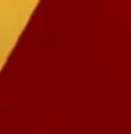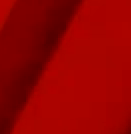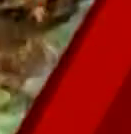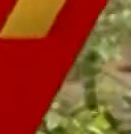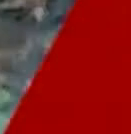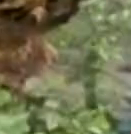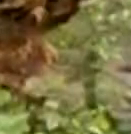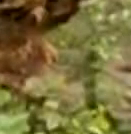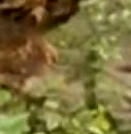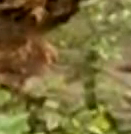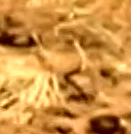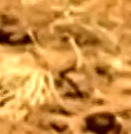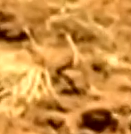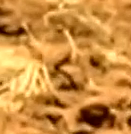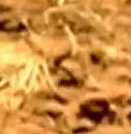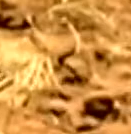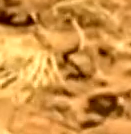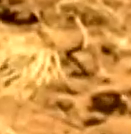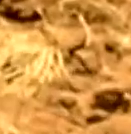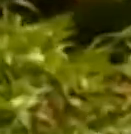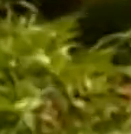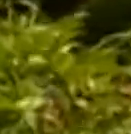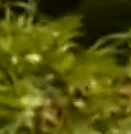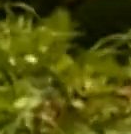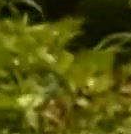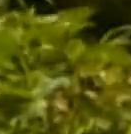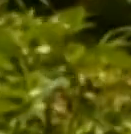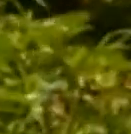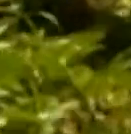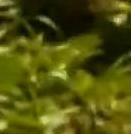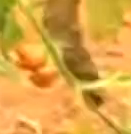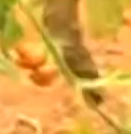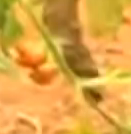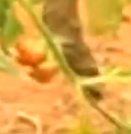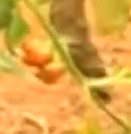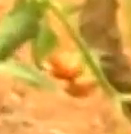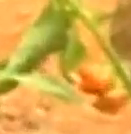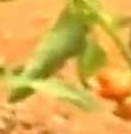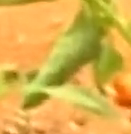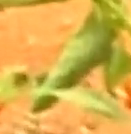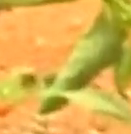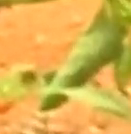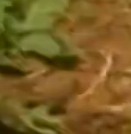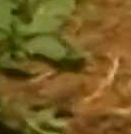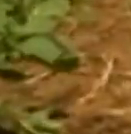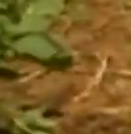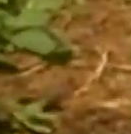Hii kwenye mkulima tutakuonyesha jinsi ya kupanda mboga za kienyeji.